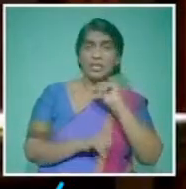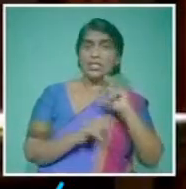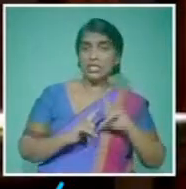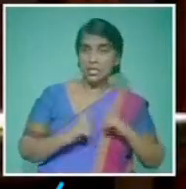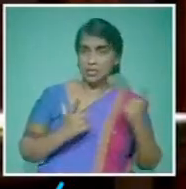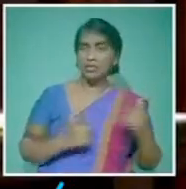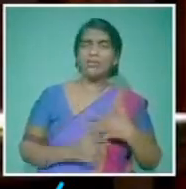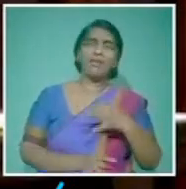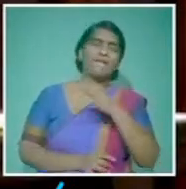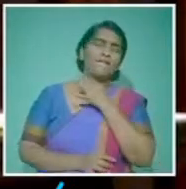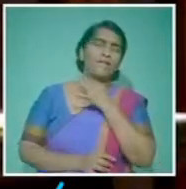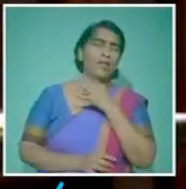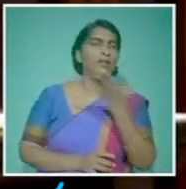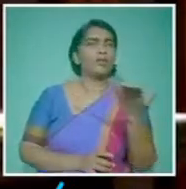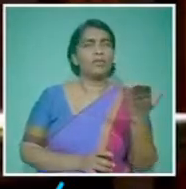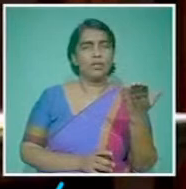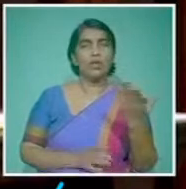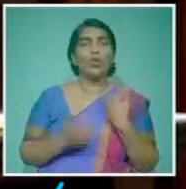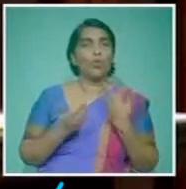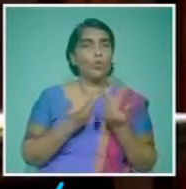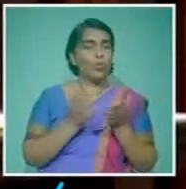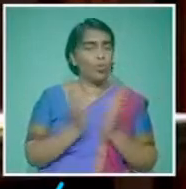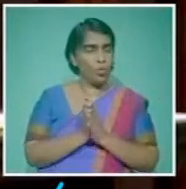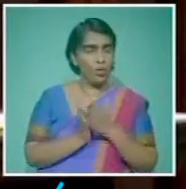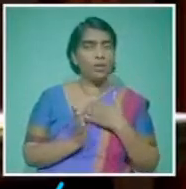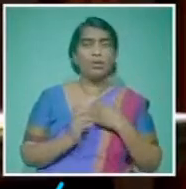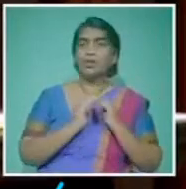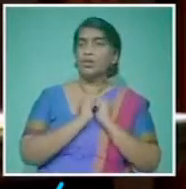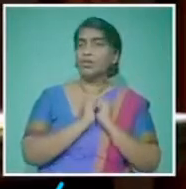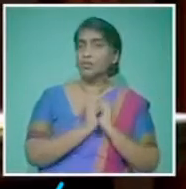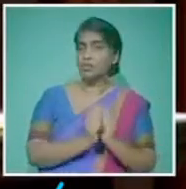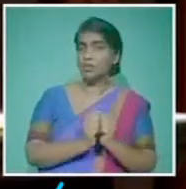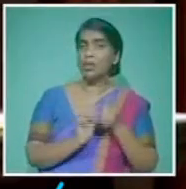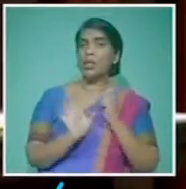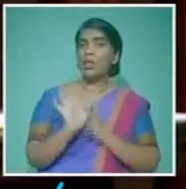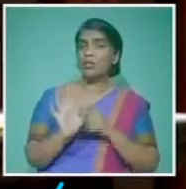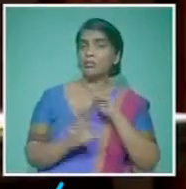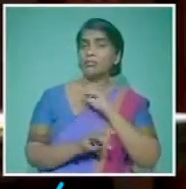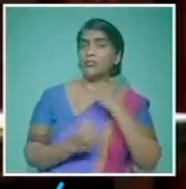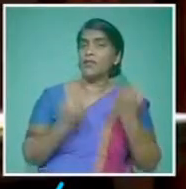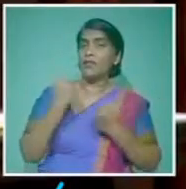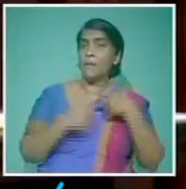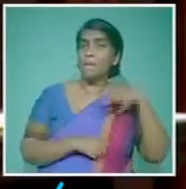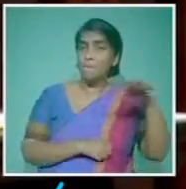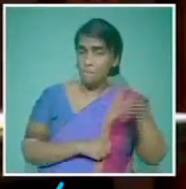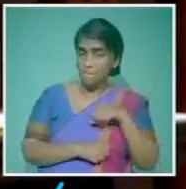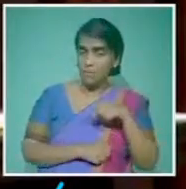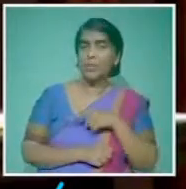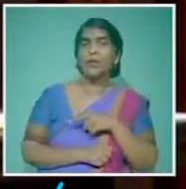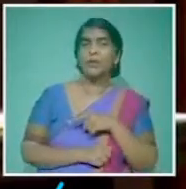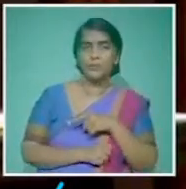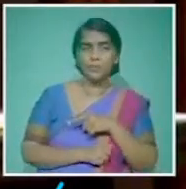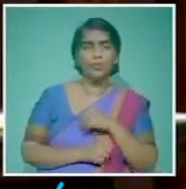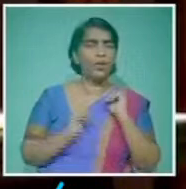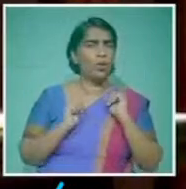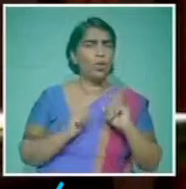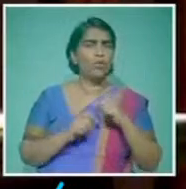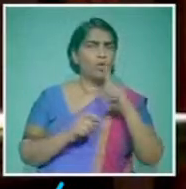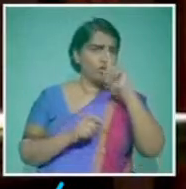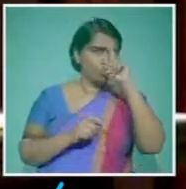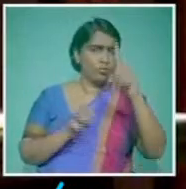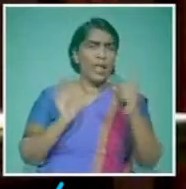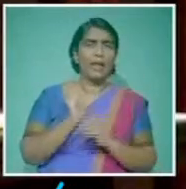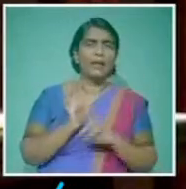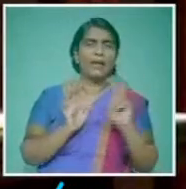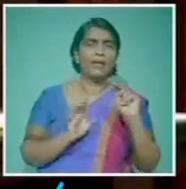නම් මේක විහිළුවක් තමන්ගේ රැකියාව වෙනුවෙන් හැමදාම වාහනයක් භාවිතා කරන ඕන මිනිස්සෙට කොහොමද සත්‍යක ලීටර්